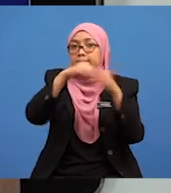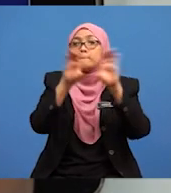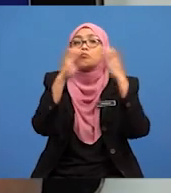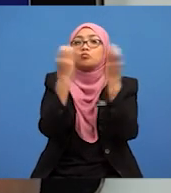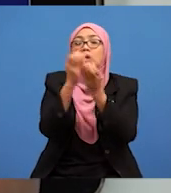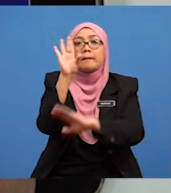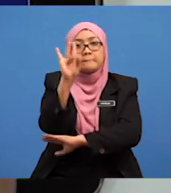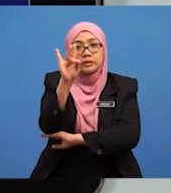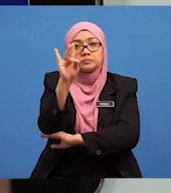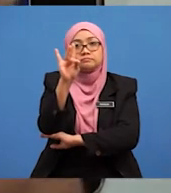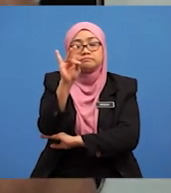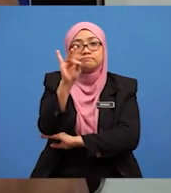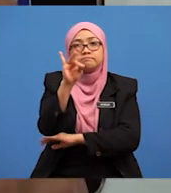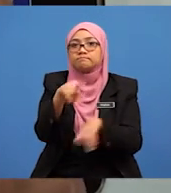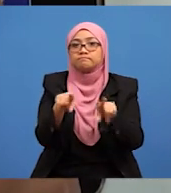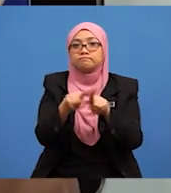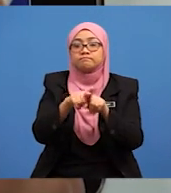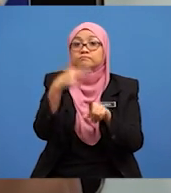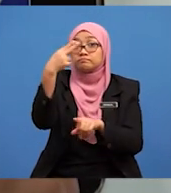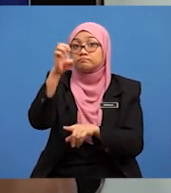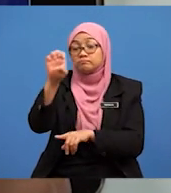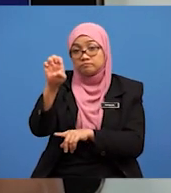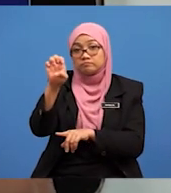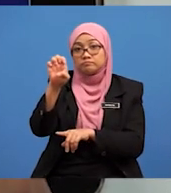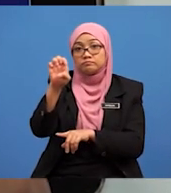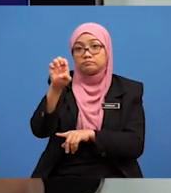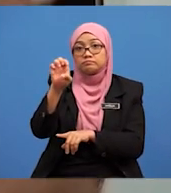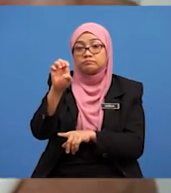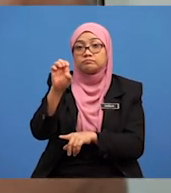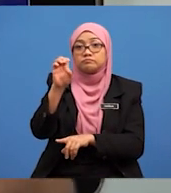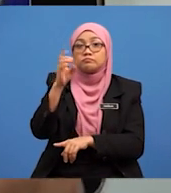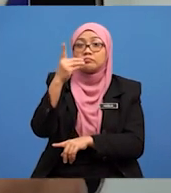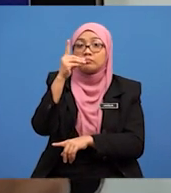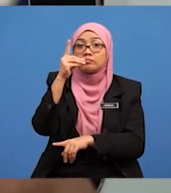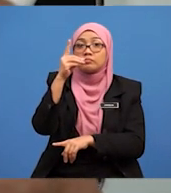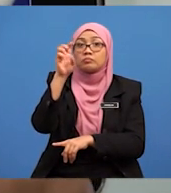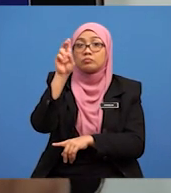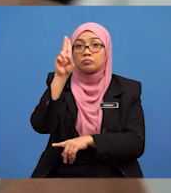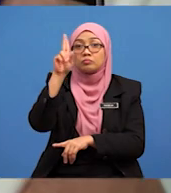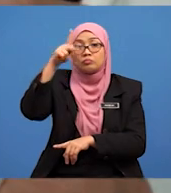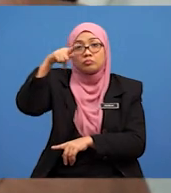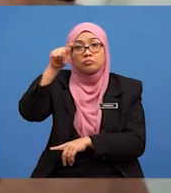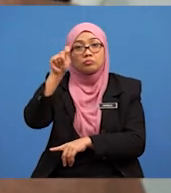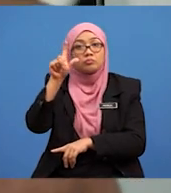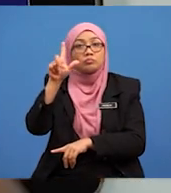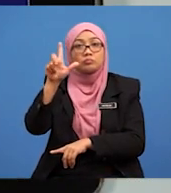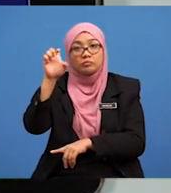susunan duplet seperti helium dan oktet seperti argon, krypton, xenon dan lain-lain.